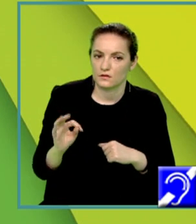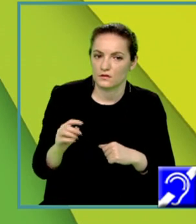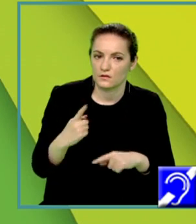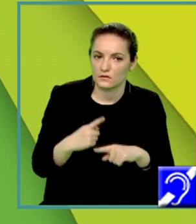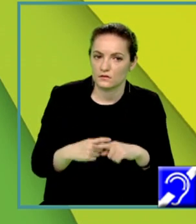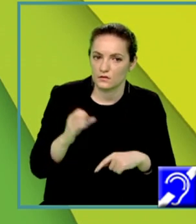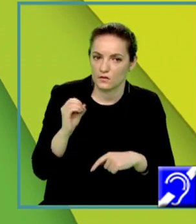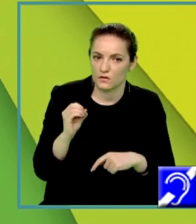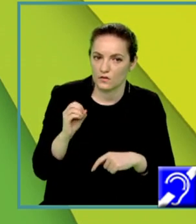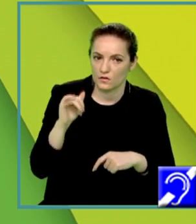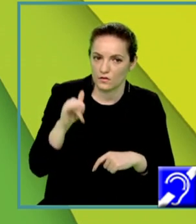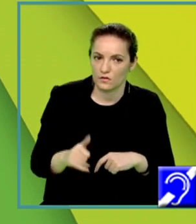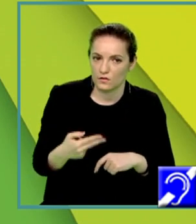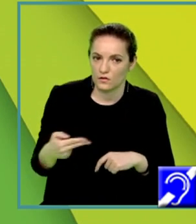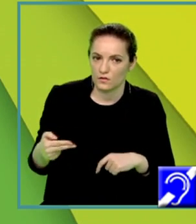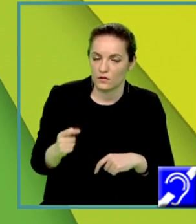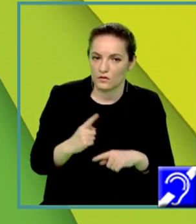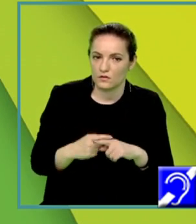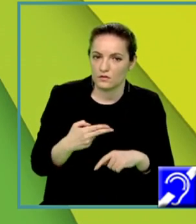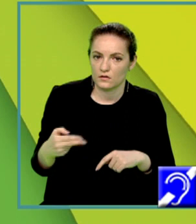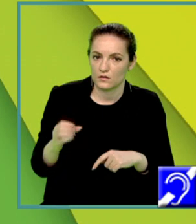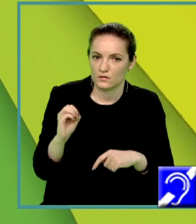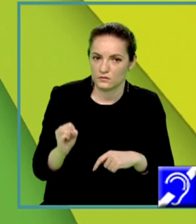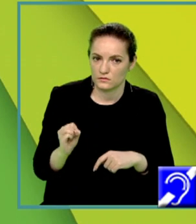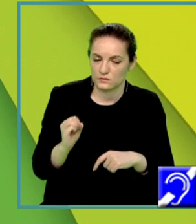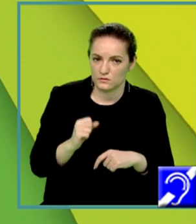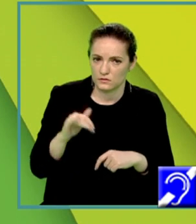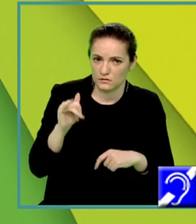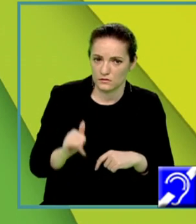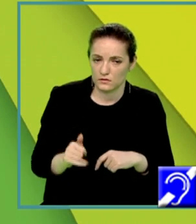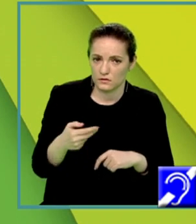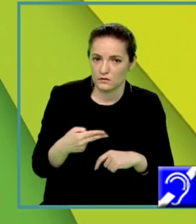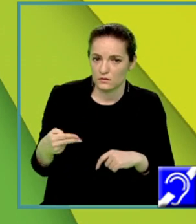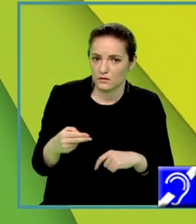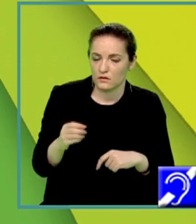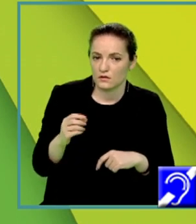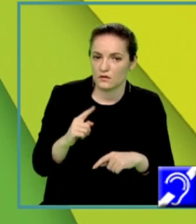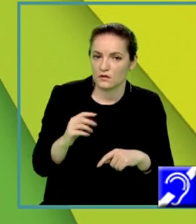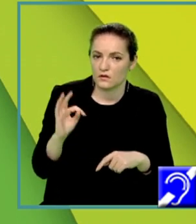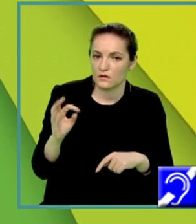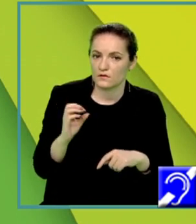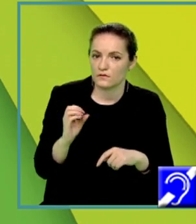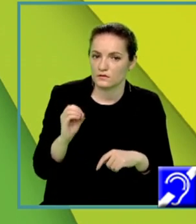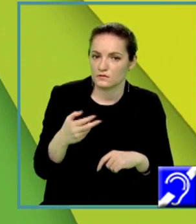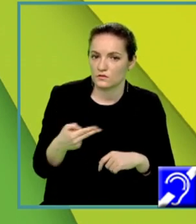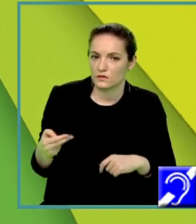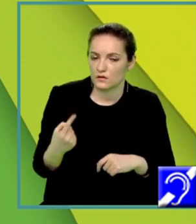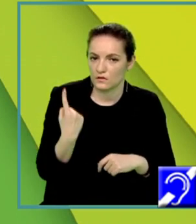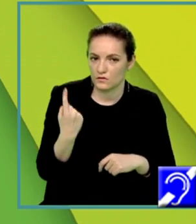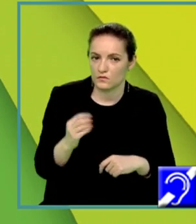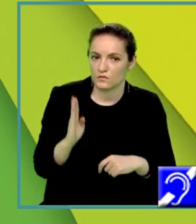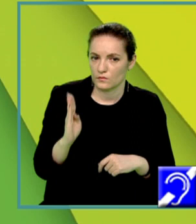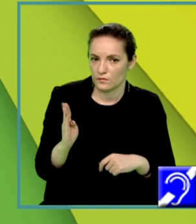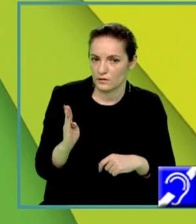este X egal 0, de unde ordonata Y va fi F de 0, adică 1, deci obținem punctul B